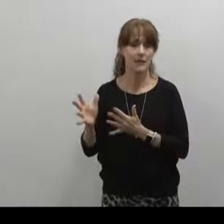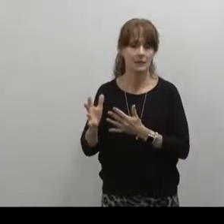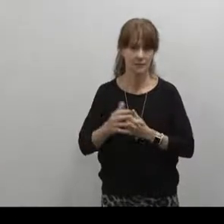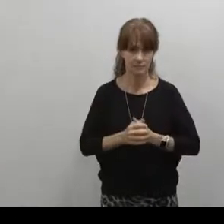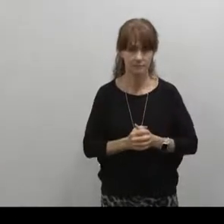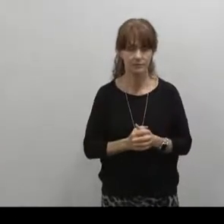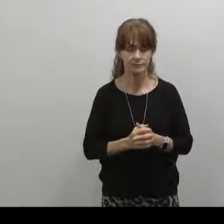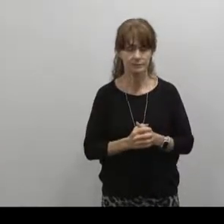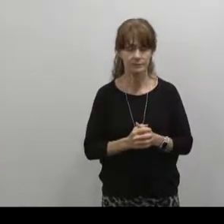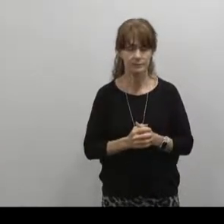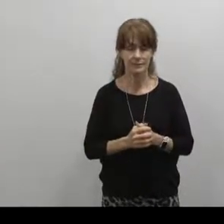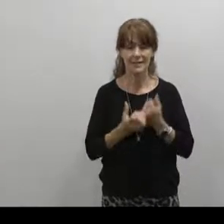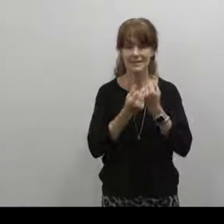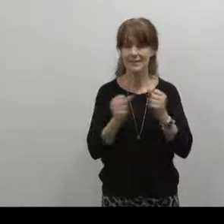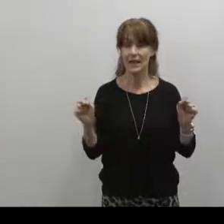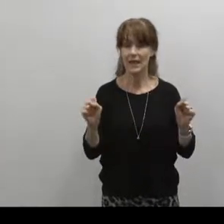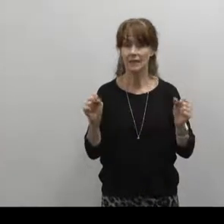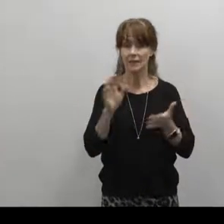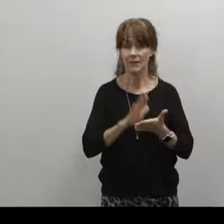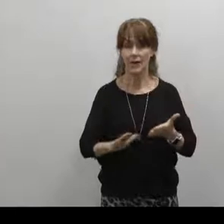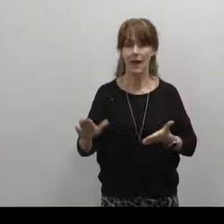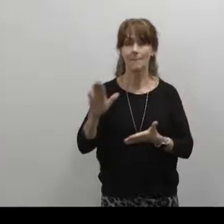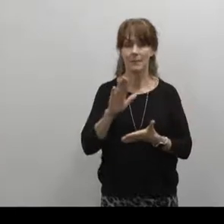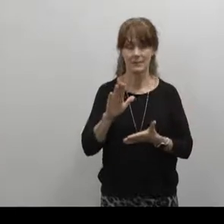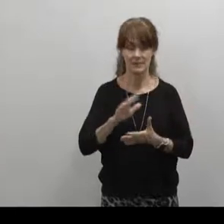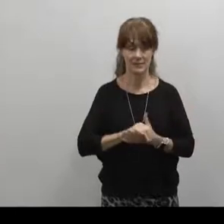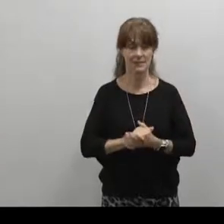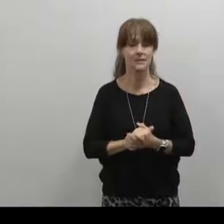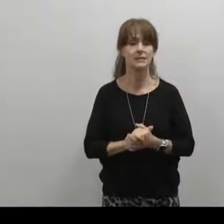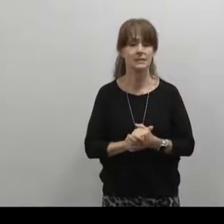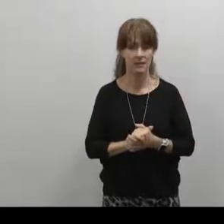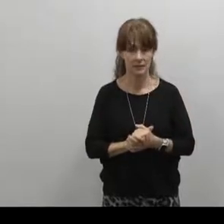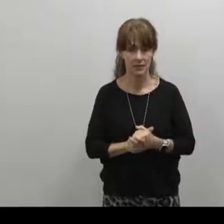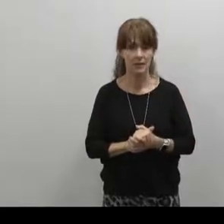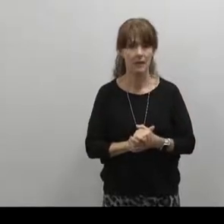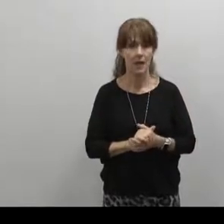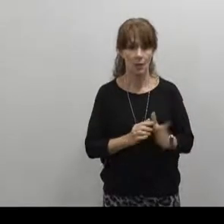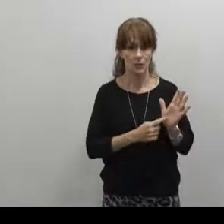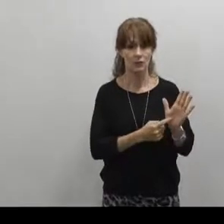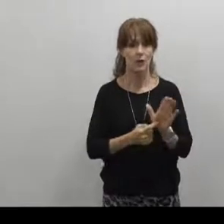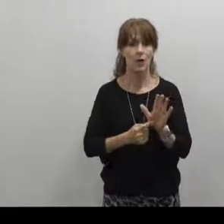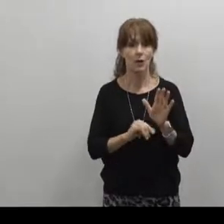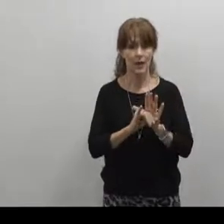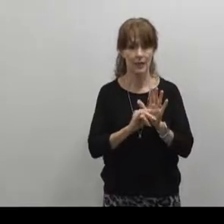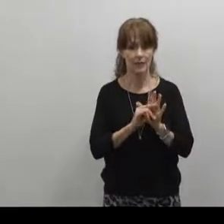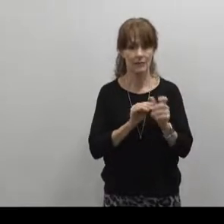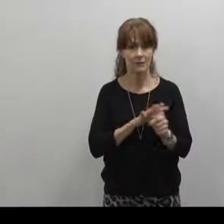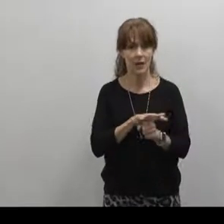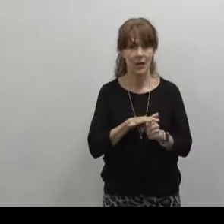dương bán thơ cho ra nâng đặc trình bút vì thơ mấy ai bán sản lá dương nâng bên sắc vật tập hiệp á